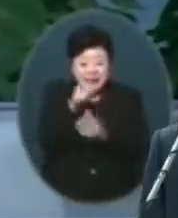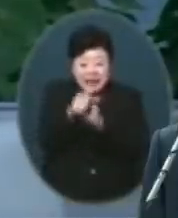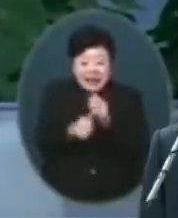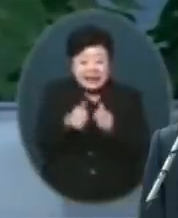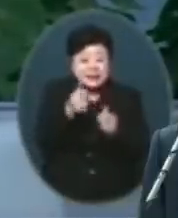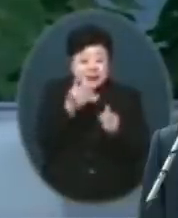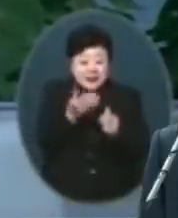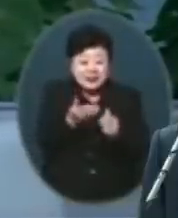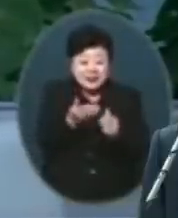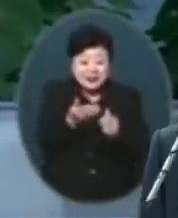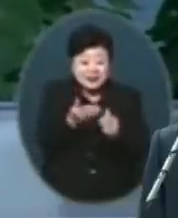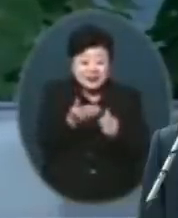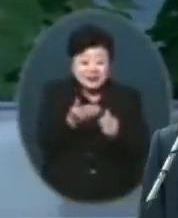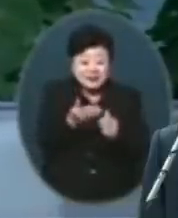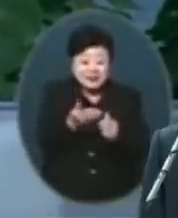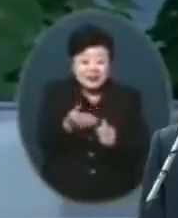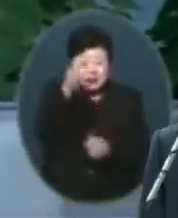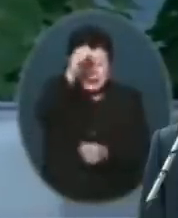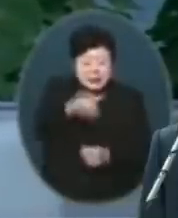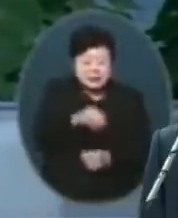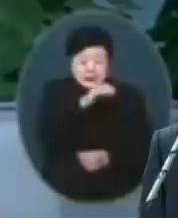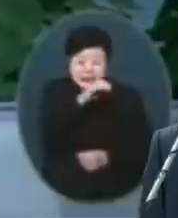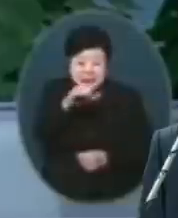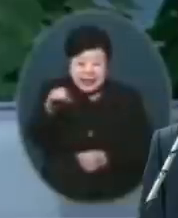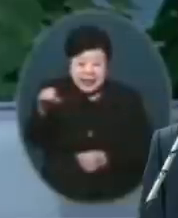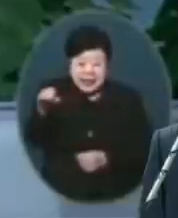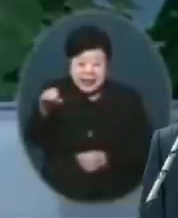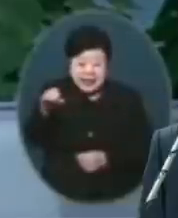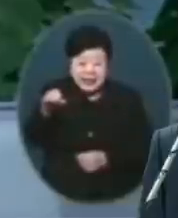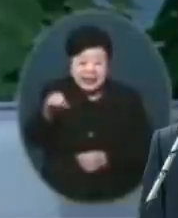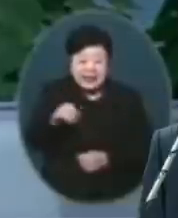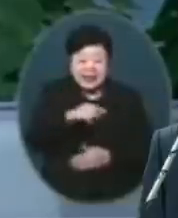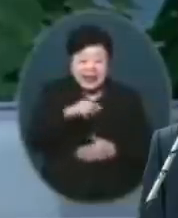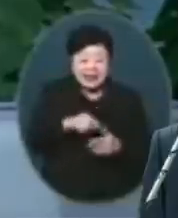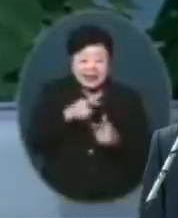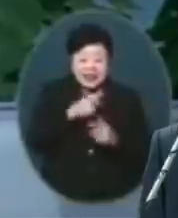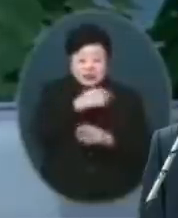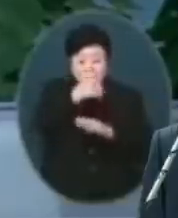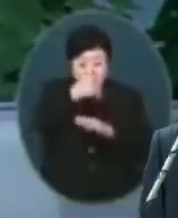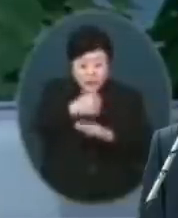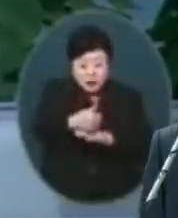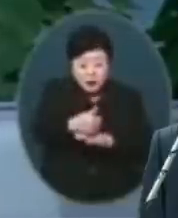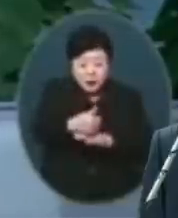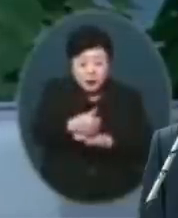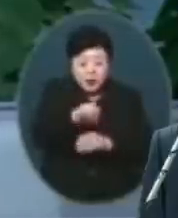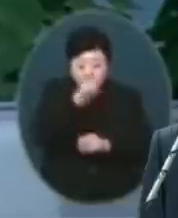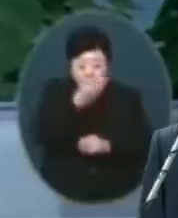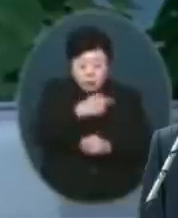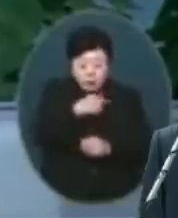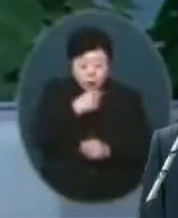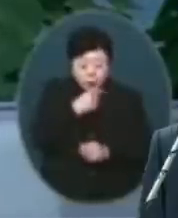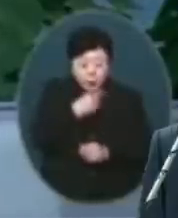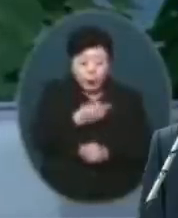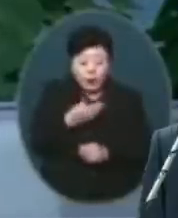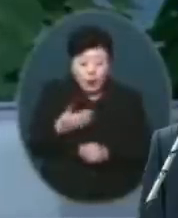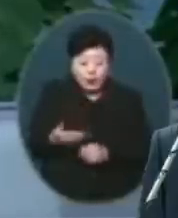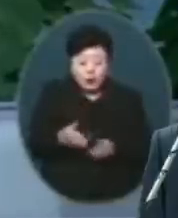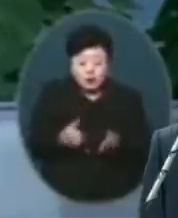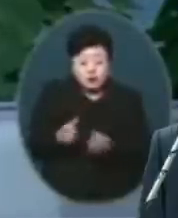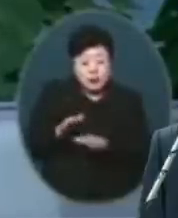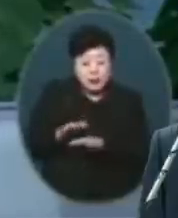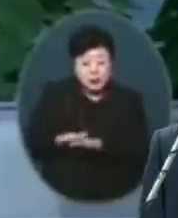하나님께서 갈보리 십자가에 그 아들 예수 그리스도의 보혈을 예비해 놓은